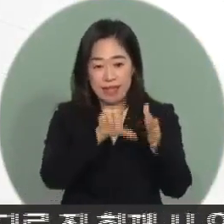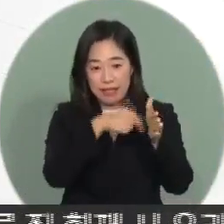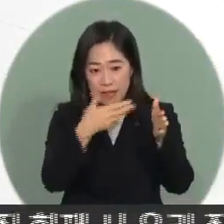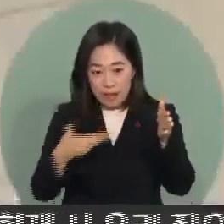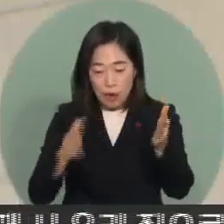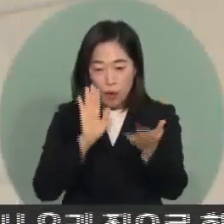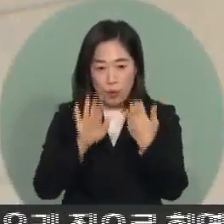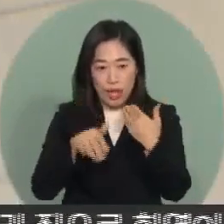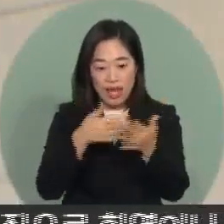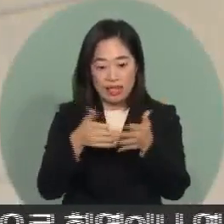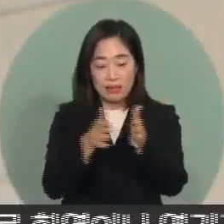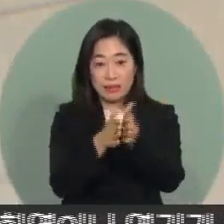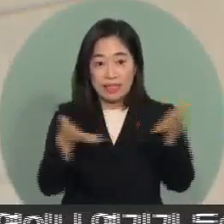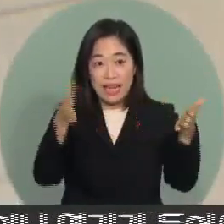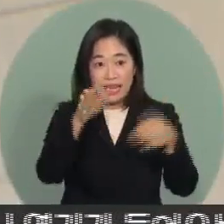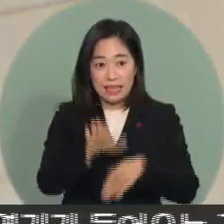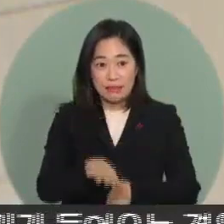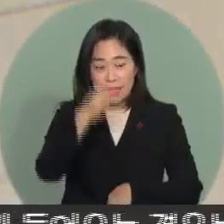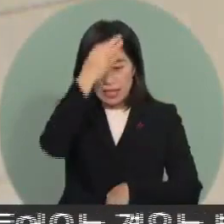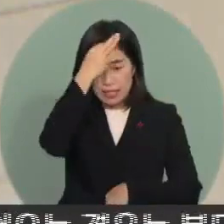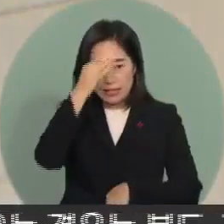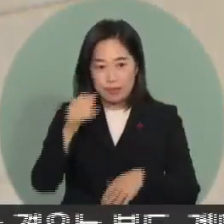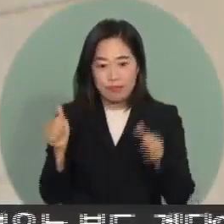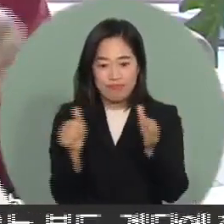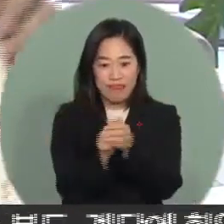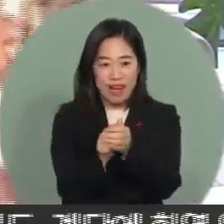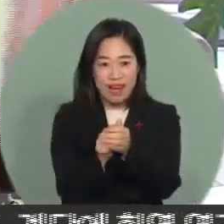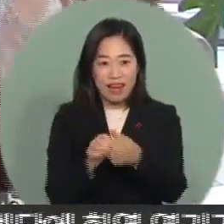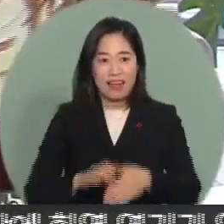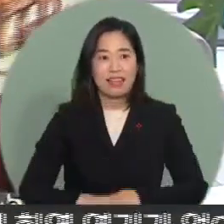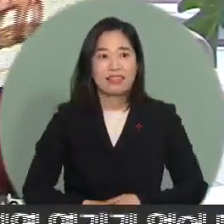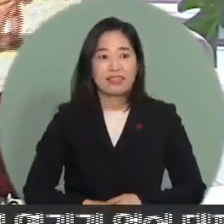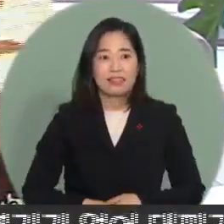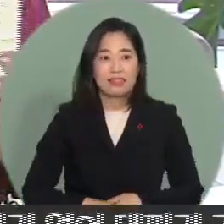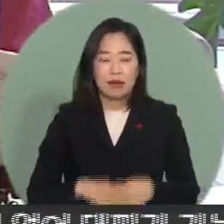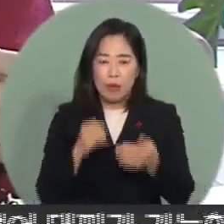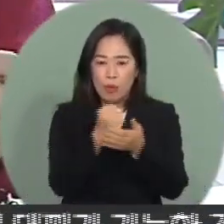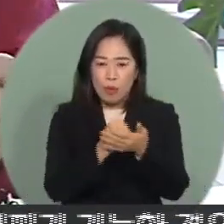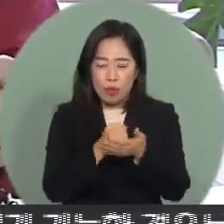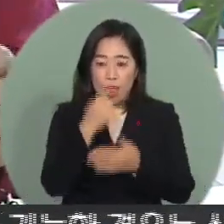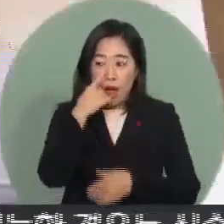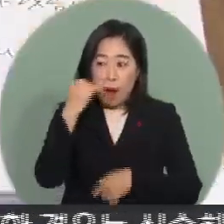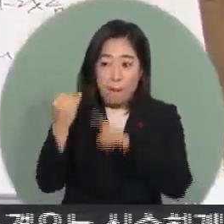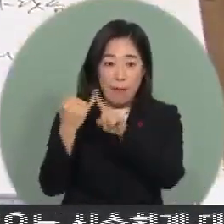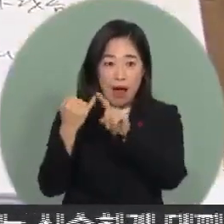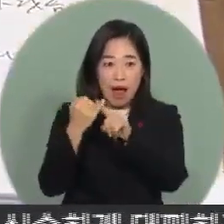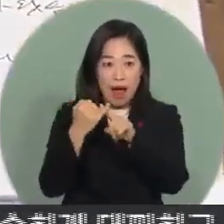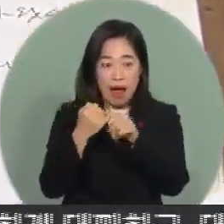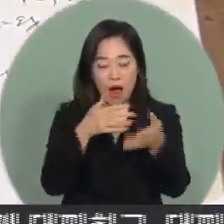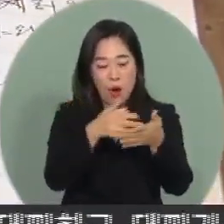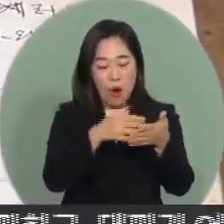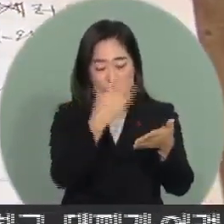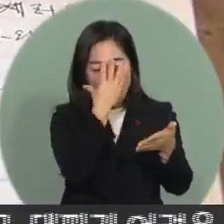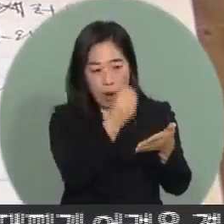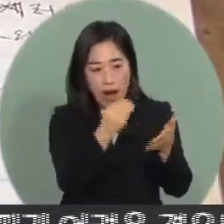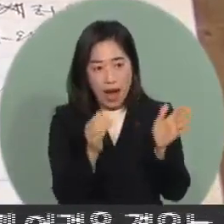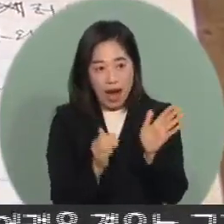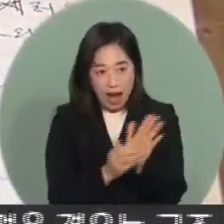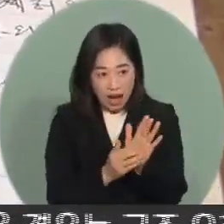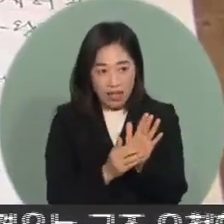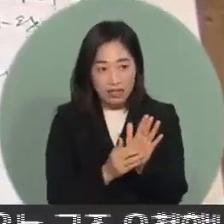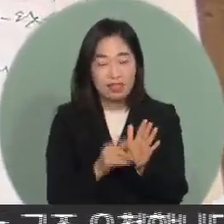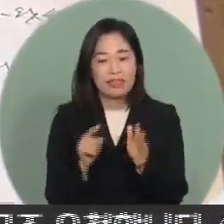그림을 시작했지만 실력은 출중합니다. 우연히 엄마의 그림을 보게 된 딸이 작품을 모아